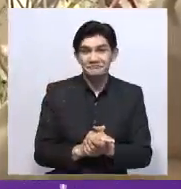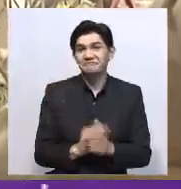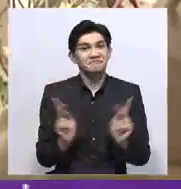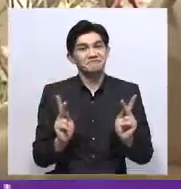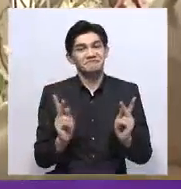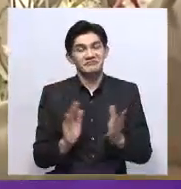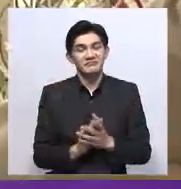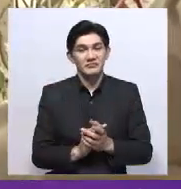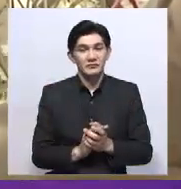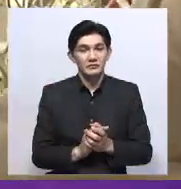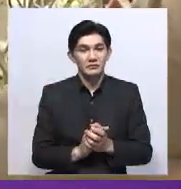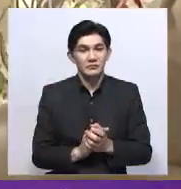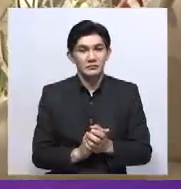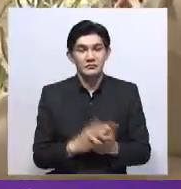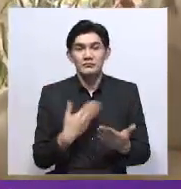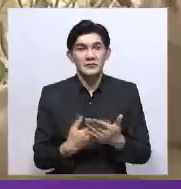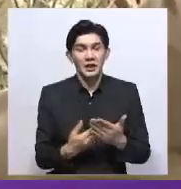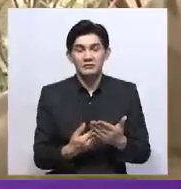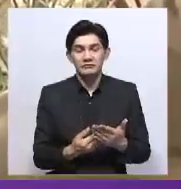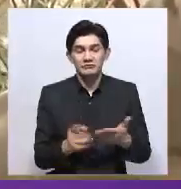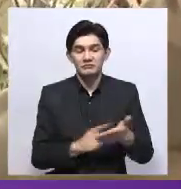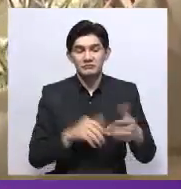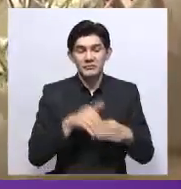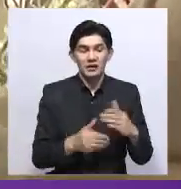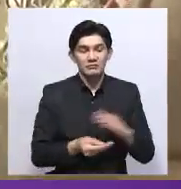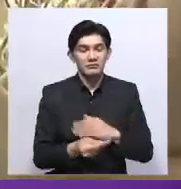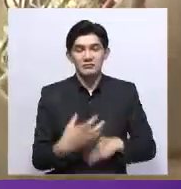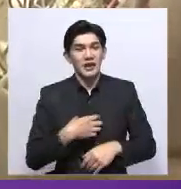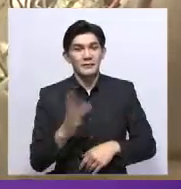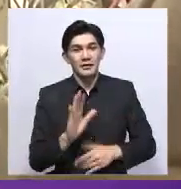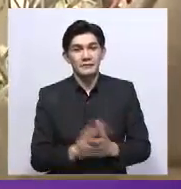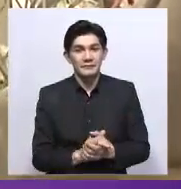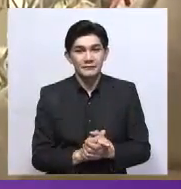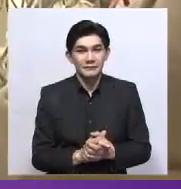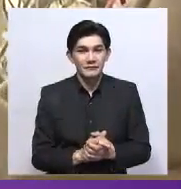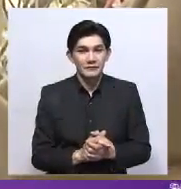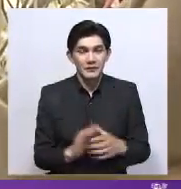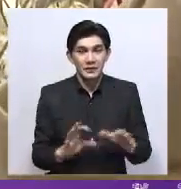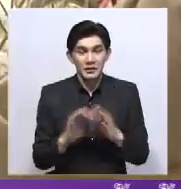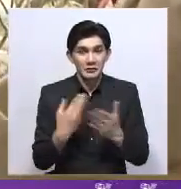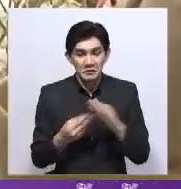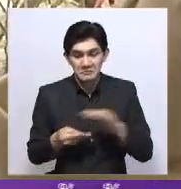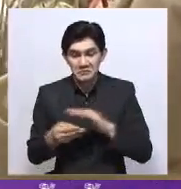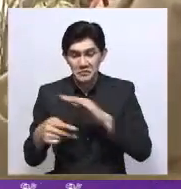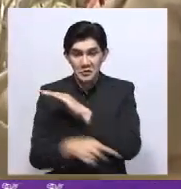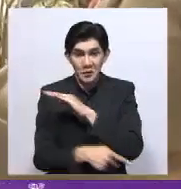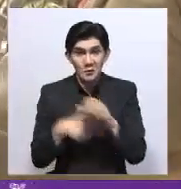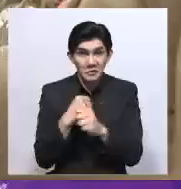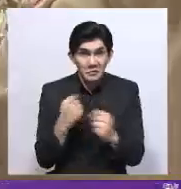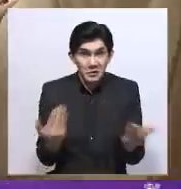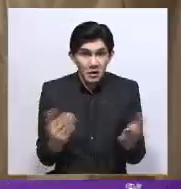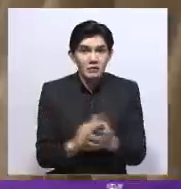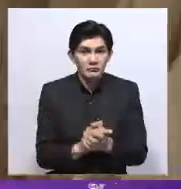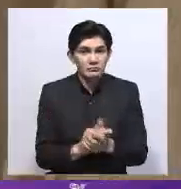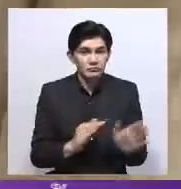รอก ไม่กลัว ขายสิทธ ิ์ไม่อยากขายสิทธิ์ขายเสียงก็คือผลของเรื่องของการซื้อสิทธิ์ขายเสียงเนี่ยมัน